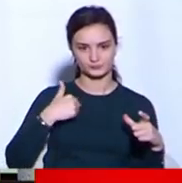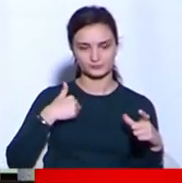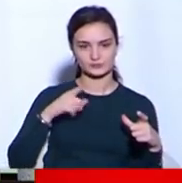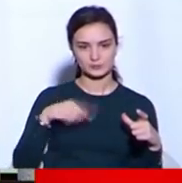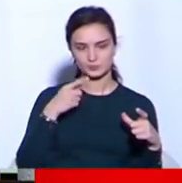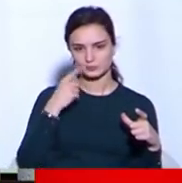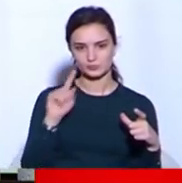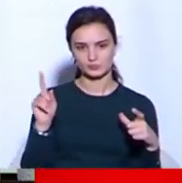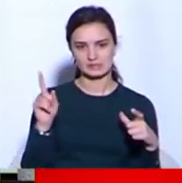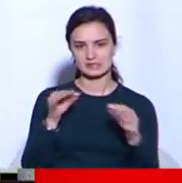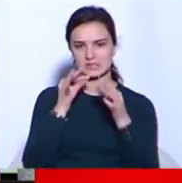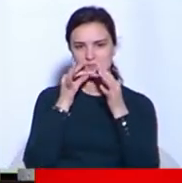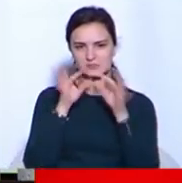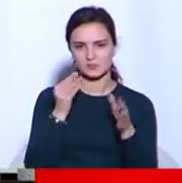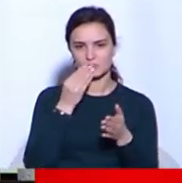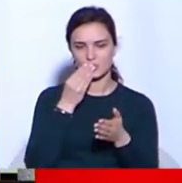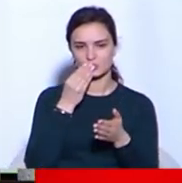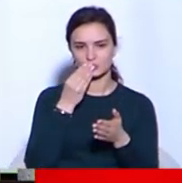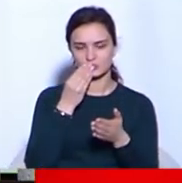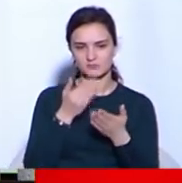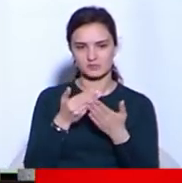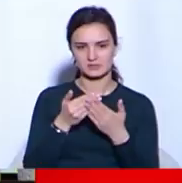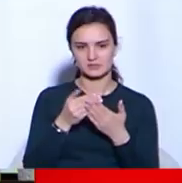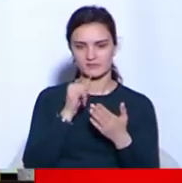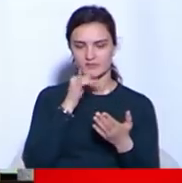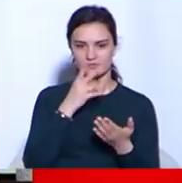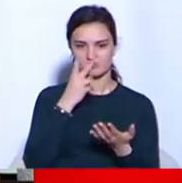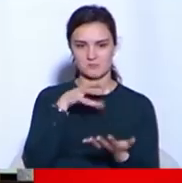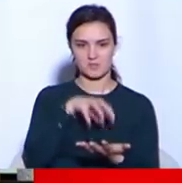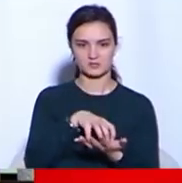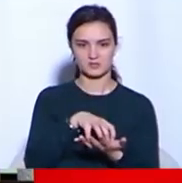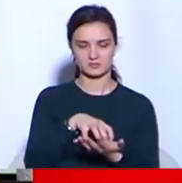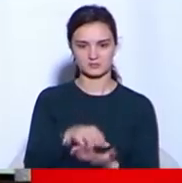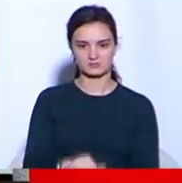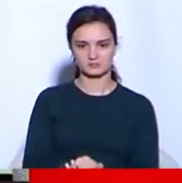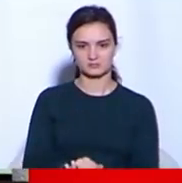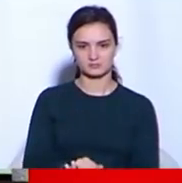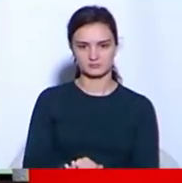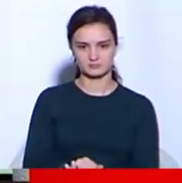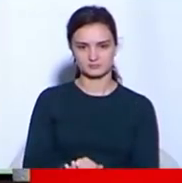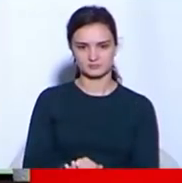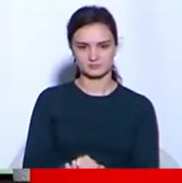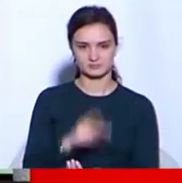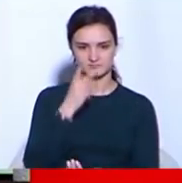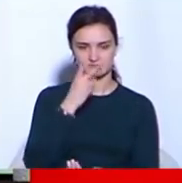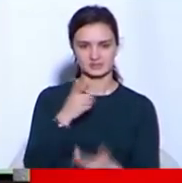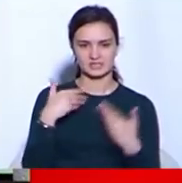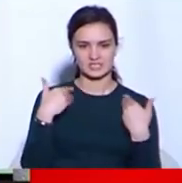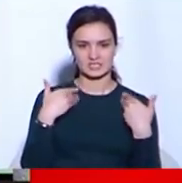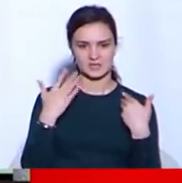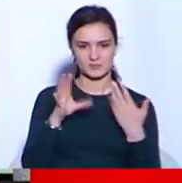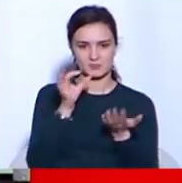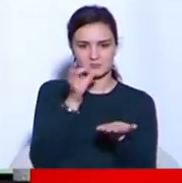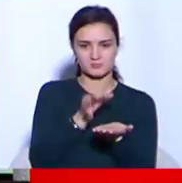შევთანხმდით, ნებისმიერი პროდუქტი შეიძლება პატარად მოგვეჩენოს. აი ნახეთ, აი ეს პაწაწუნა არც თუ ისე სასარგებლო